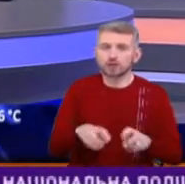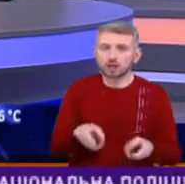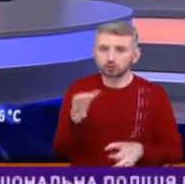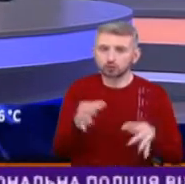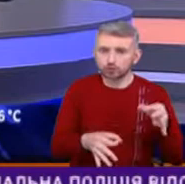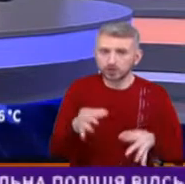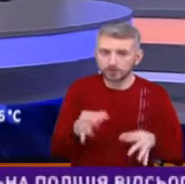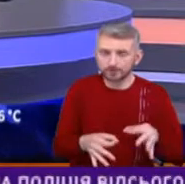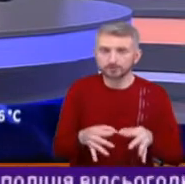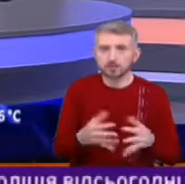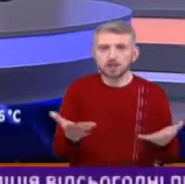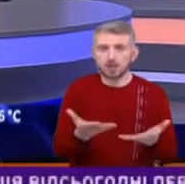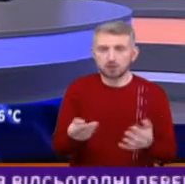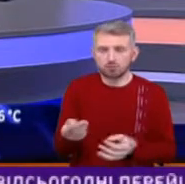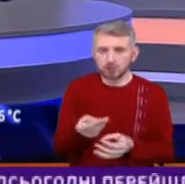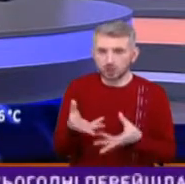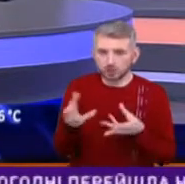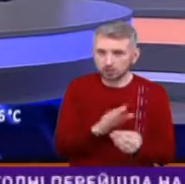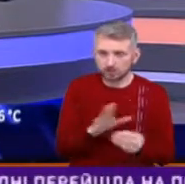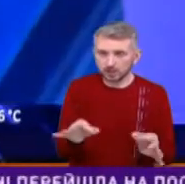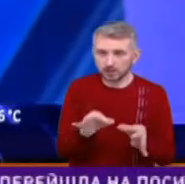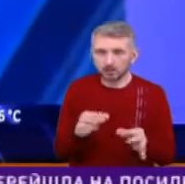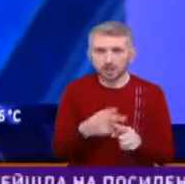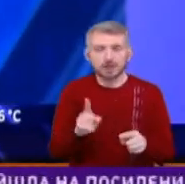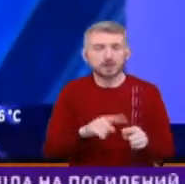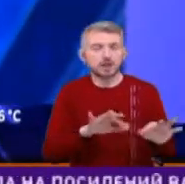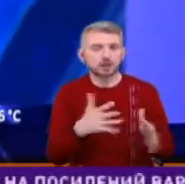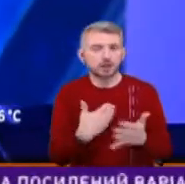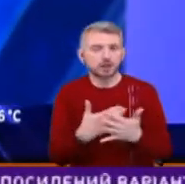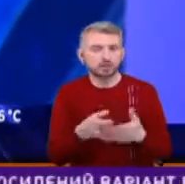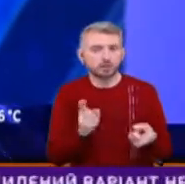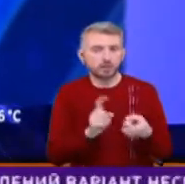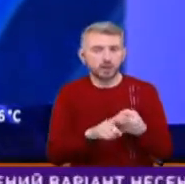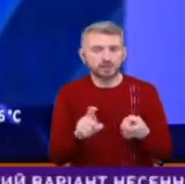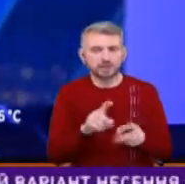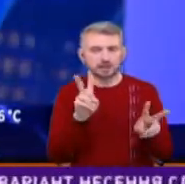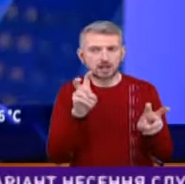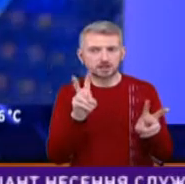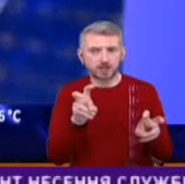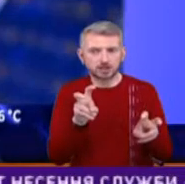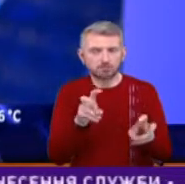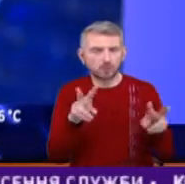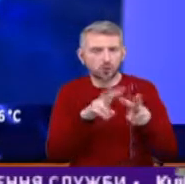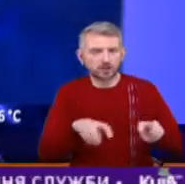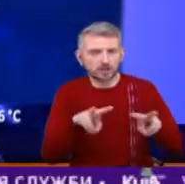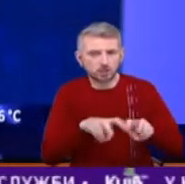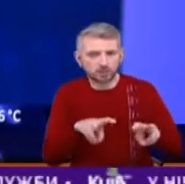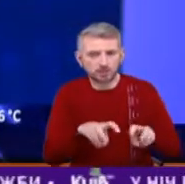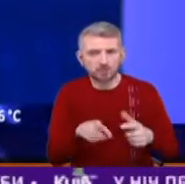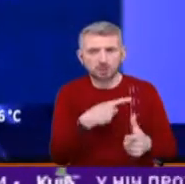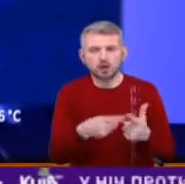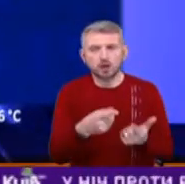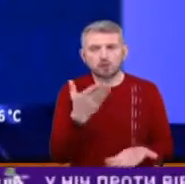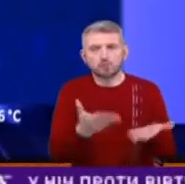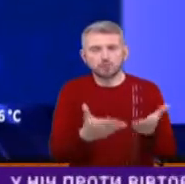суди, на які ж Порошенко ж не впливає ніяк. Ну, це ж історія ніби пов'язана з так званим розслідувань або